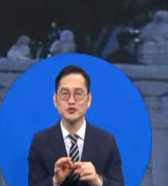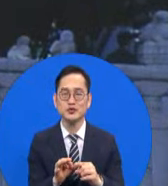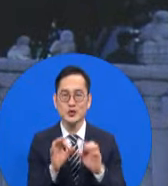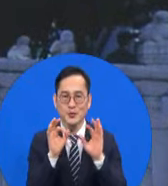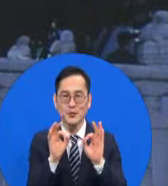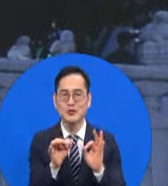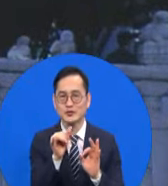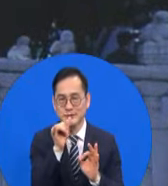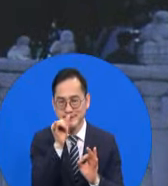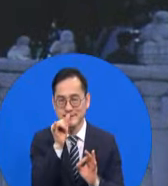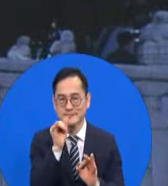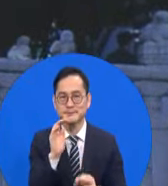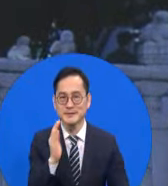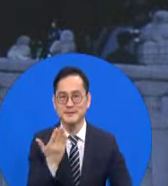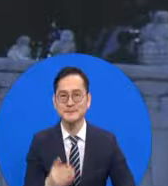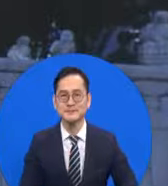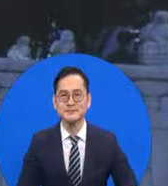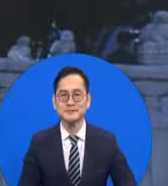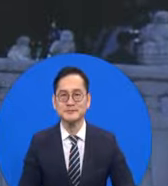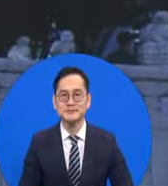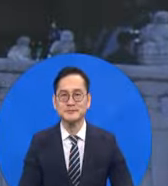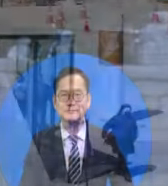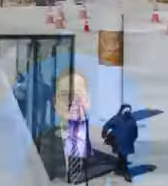이 시각 투표율 살펴보겠습니다.